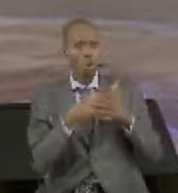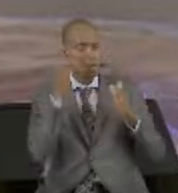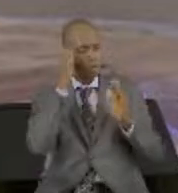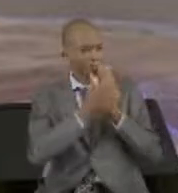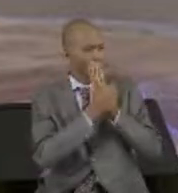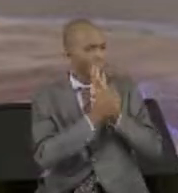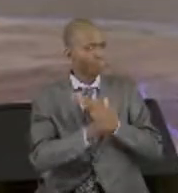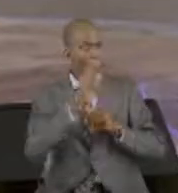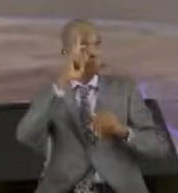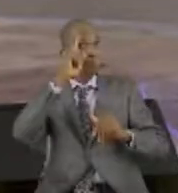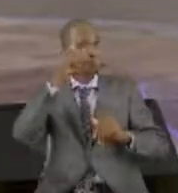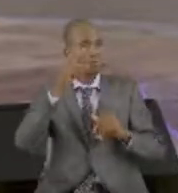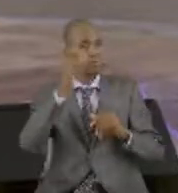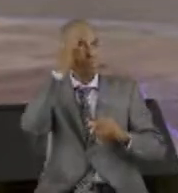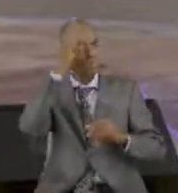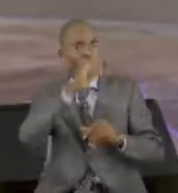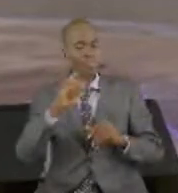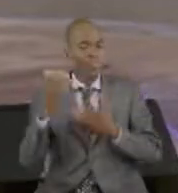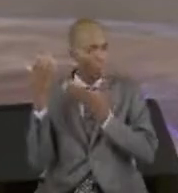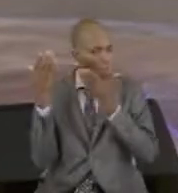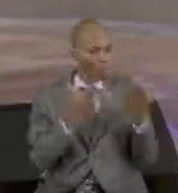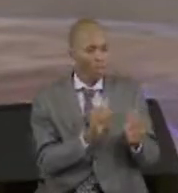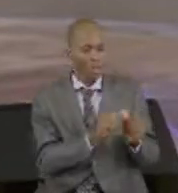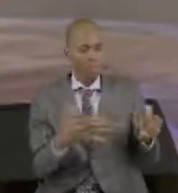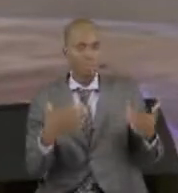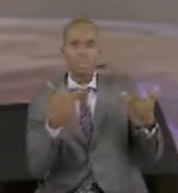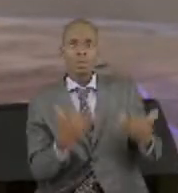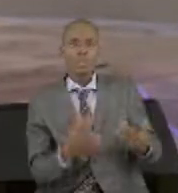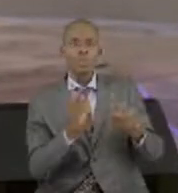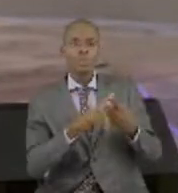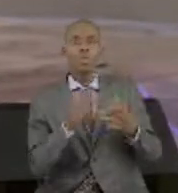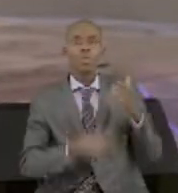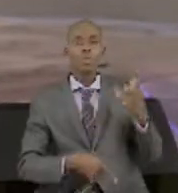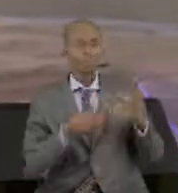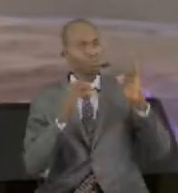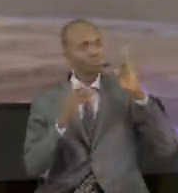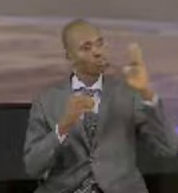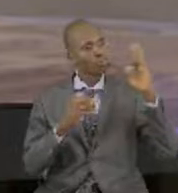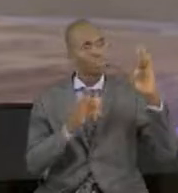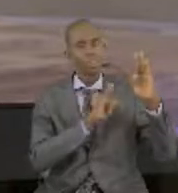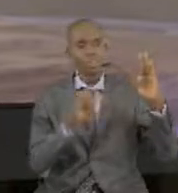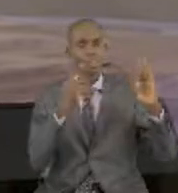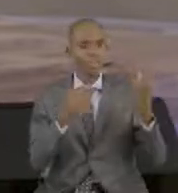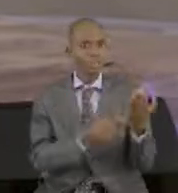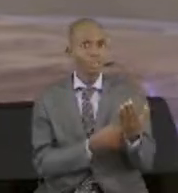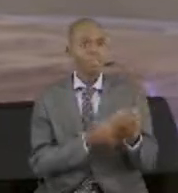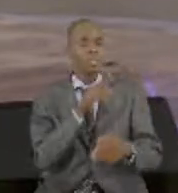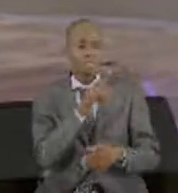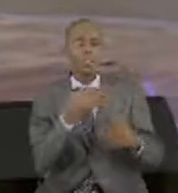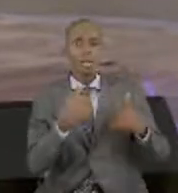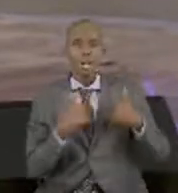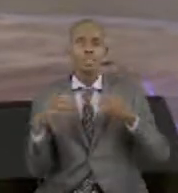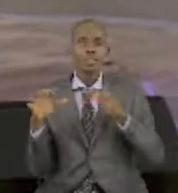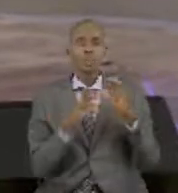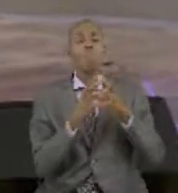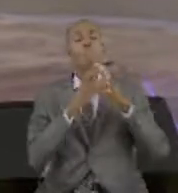toute sa force, toute sa compréhension qu'il avait. Il a tout amené maintenant pour la prédication de l'Évangile. Il a